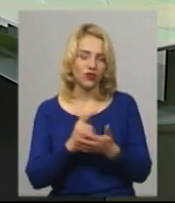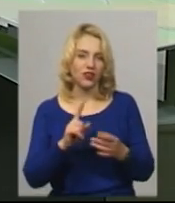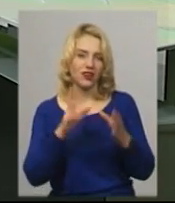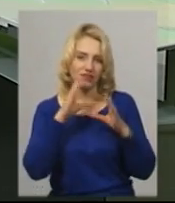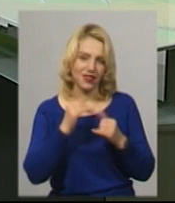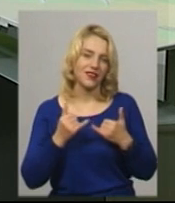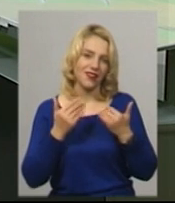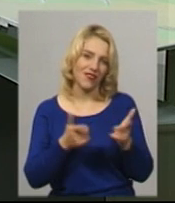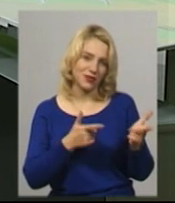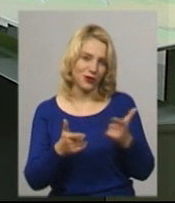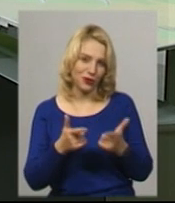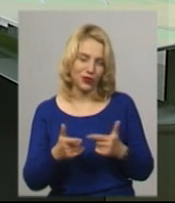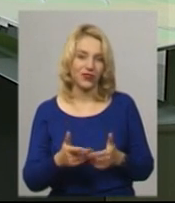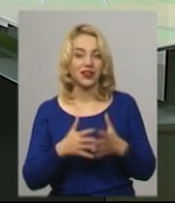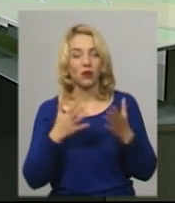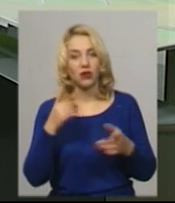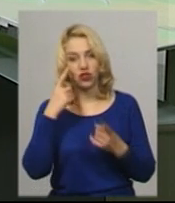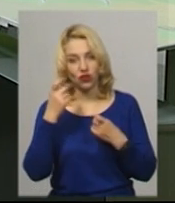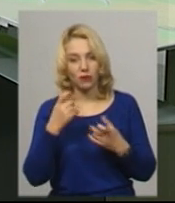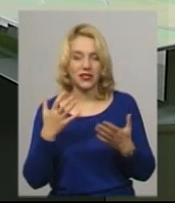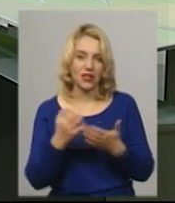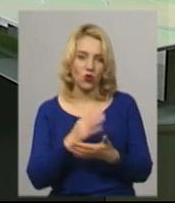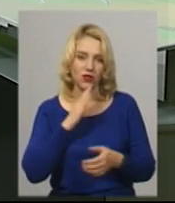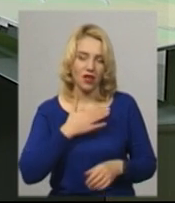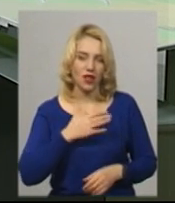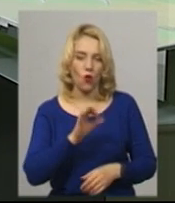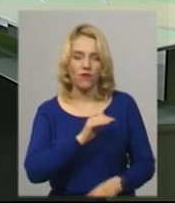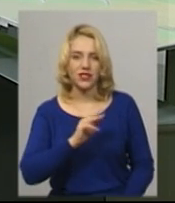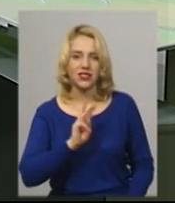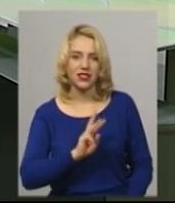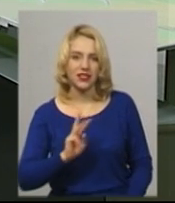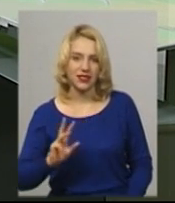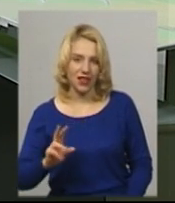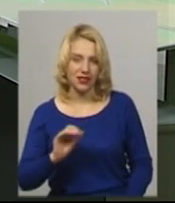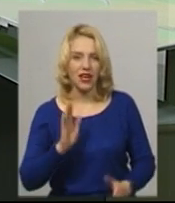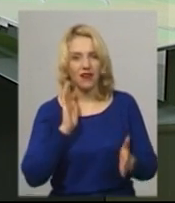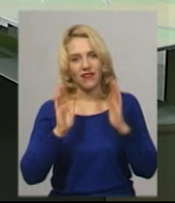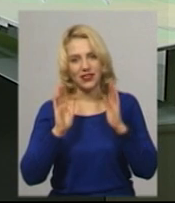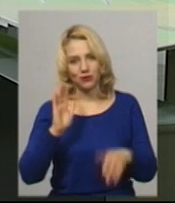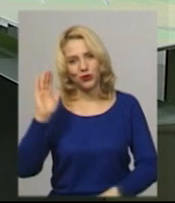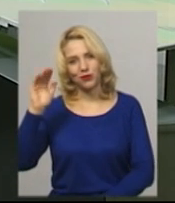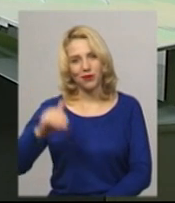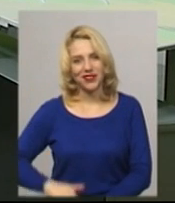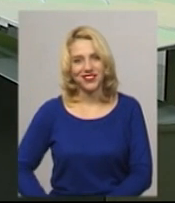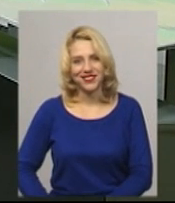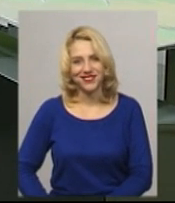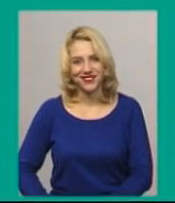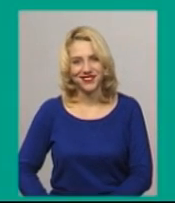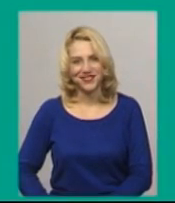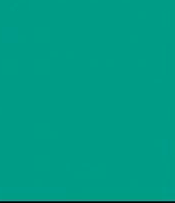ми встигли для вас підготувати. Більше інформації знаходьте на нашому офіційному сайті та на сторінці у Facebook. Побачимось!